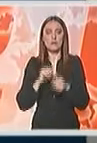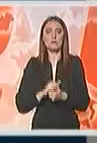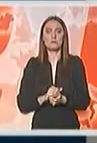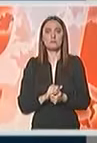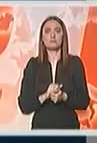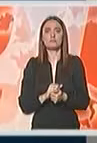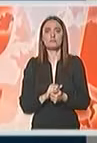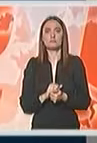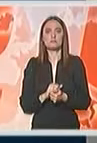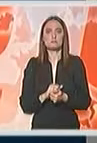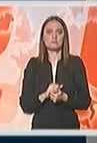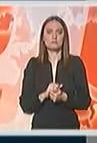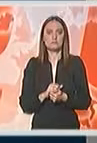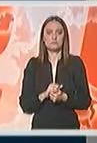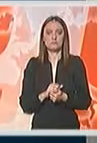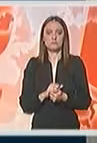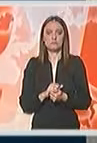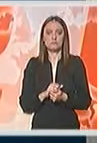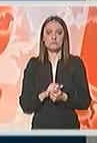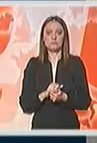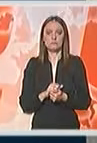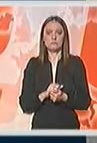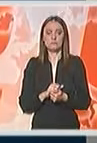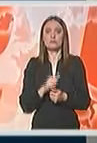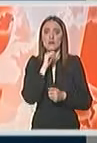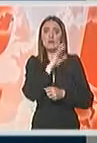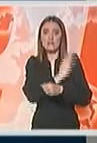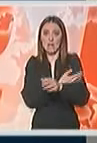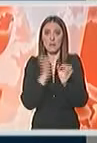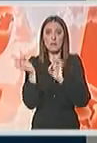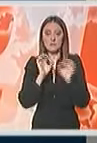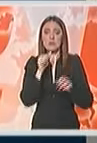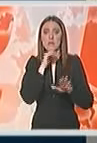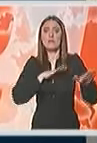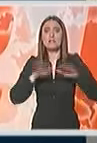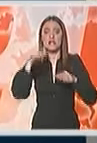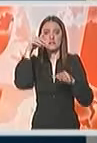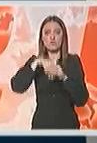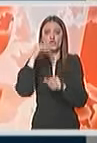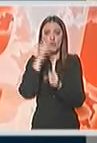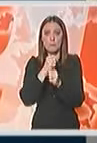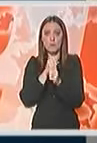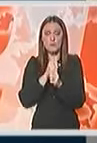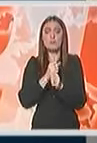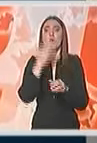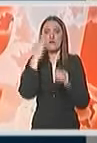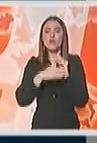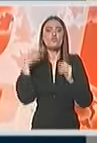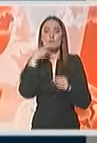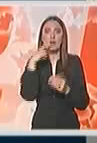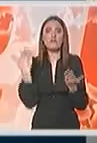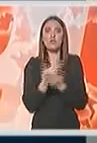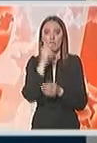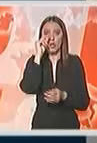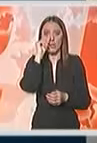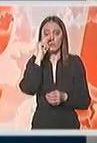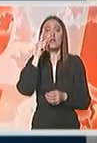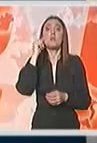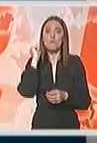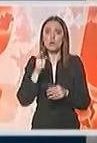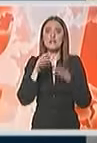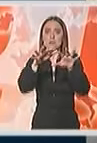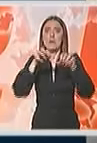služba nacionalne bezopasnosti, ministarstvo unutarnjih poslova. I snage bezbednosti i ministarstvo unutarnjih poslova su već pod upravom novih ljudi. Morali smo